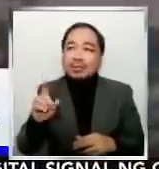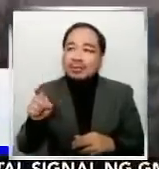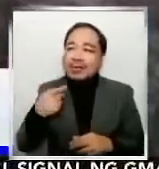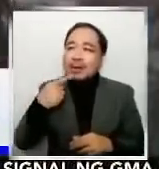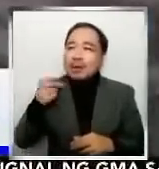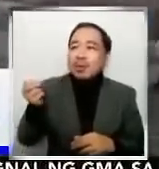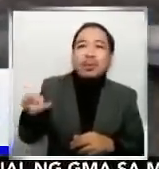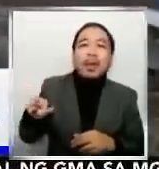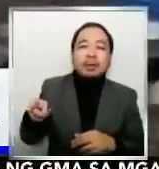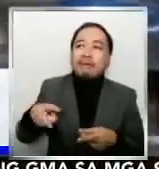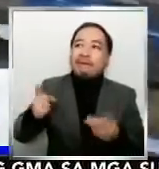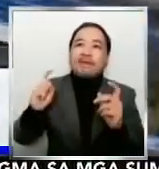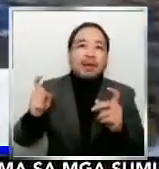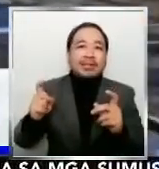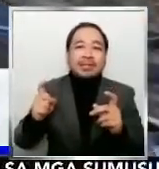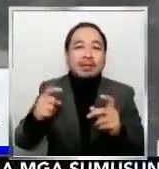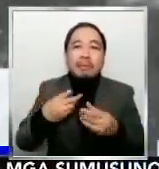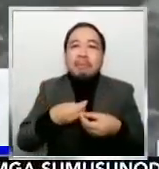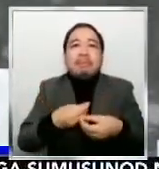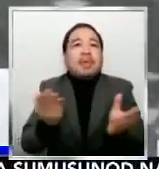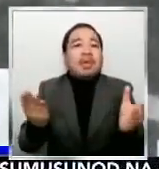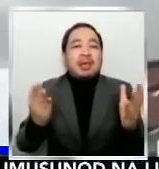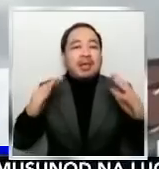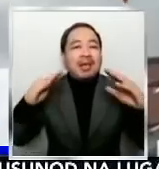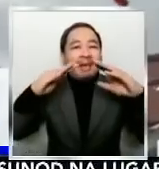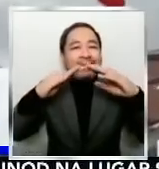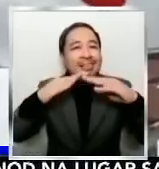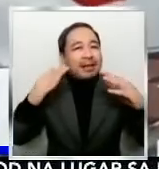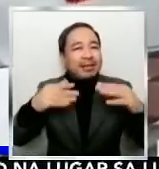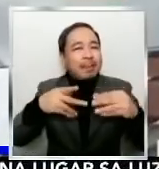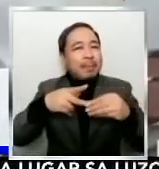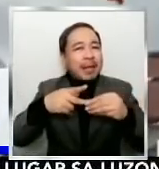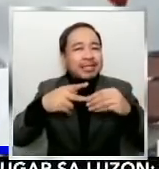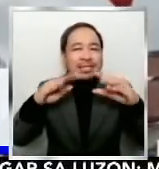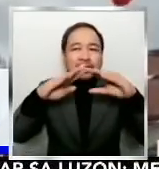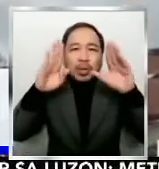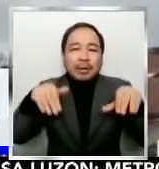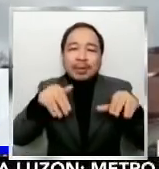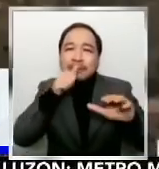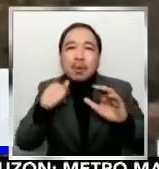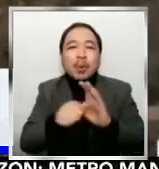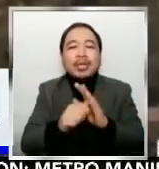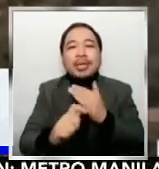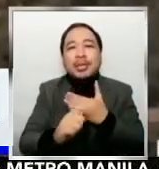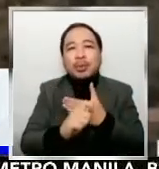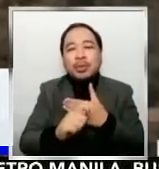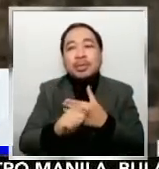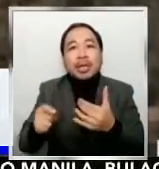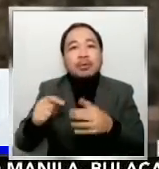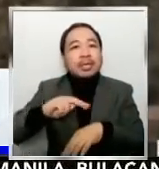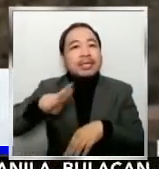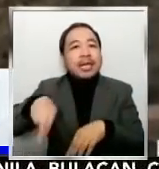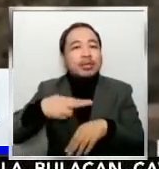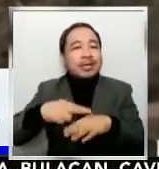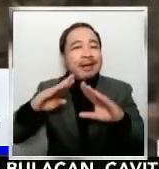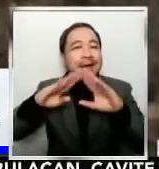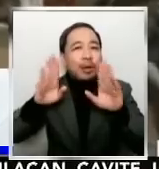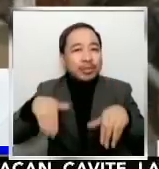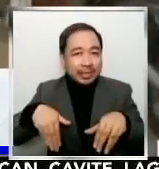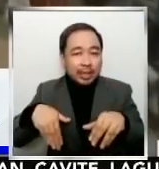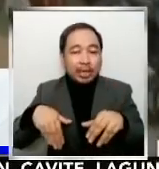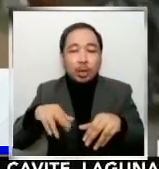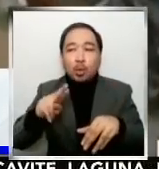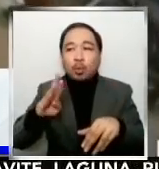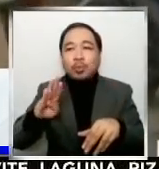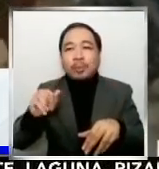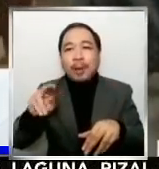pansamantalang silungan ng mga nawala ng tirahan. Ayon kay Secretary Eduardo Del Rosario ng National Housing and Urban Development Coordinating Council o HUDC,